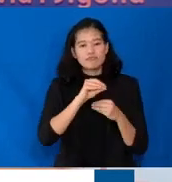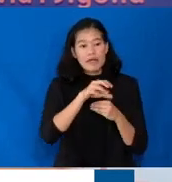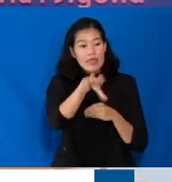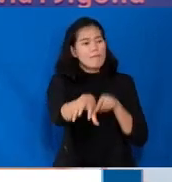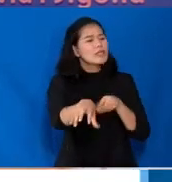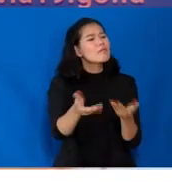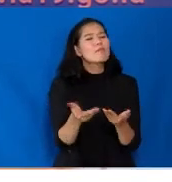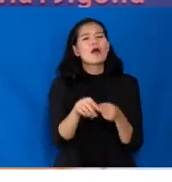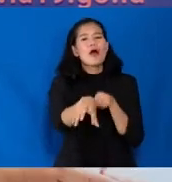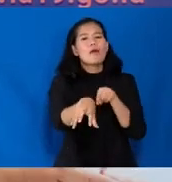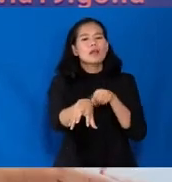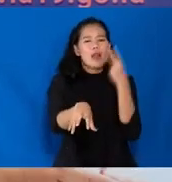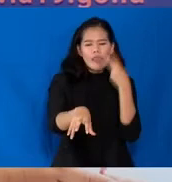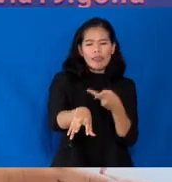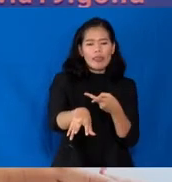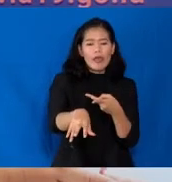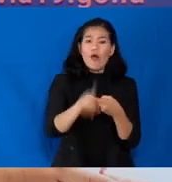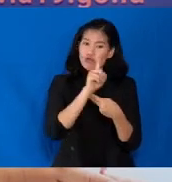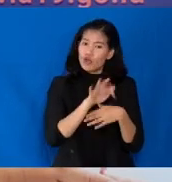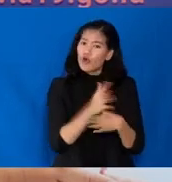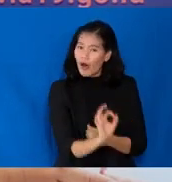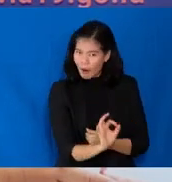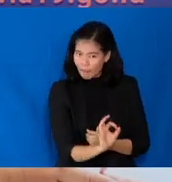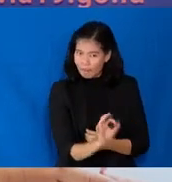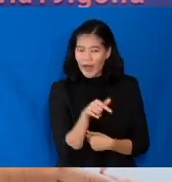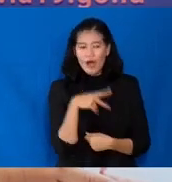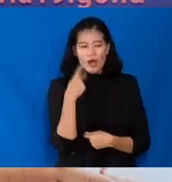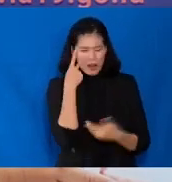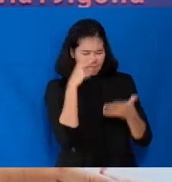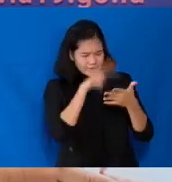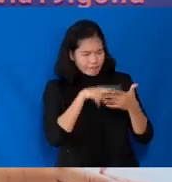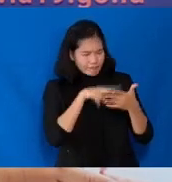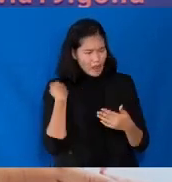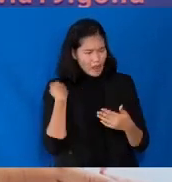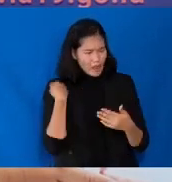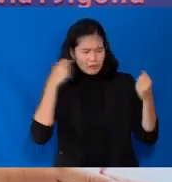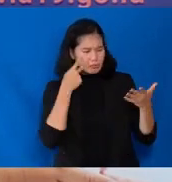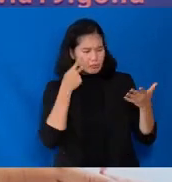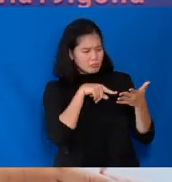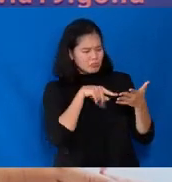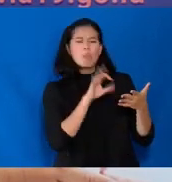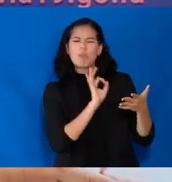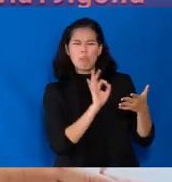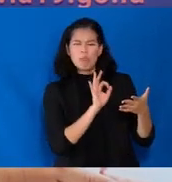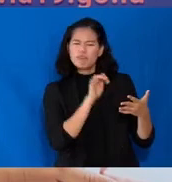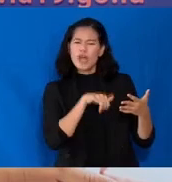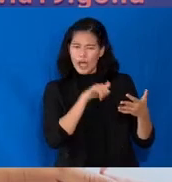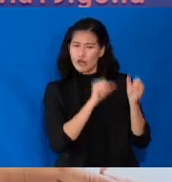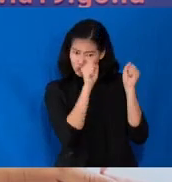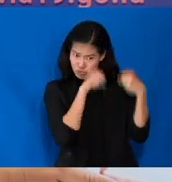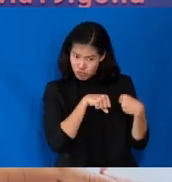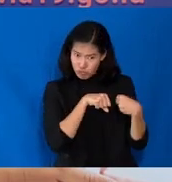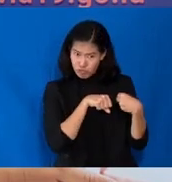tertentu Hai apabila Menteri Kesehatan menerima usulan dari ketua pelaksana guys tugas